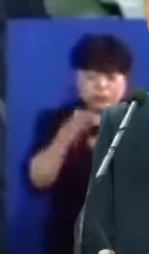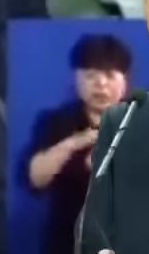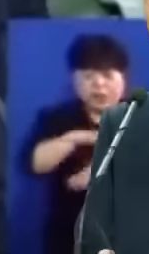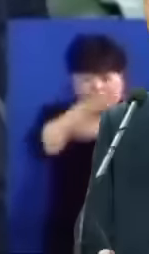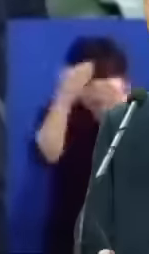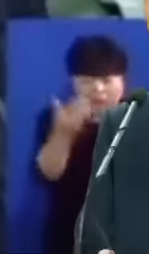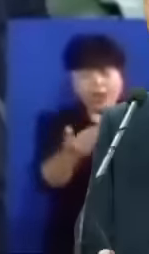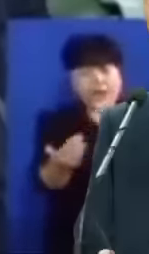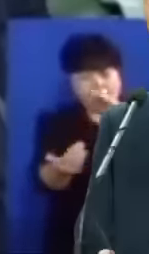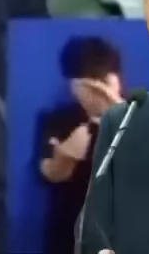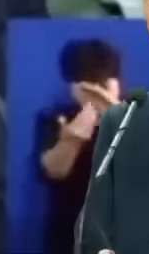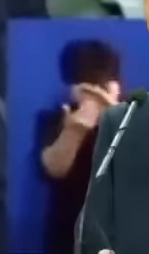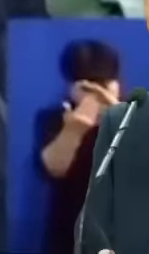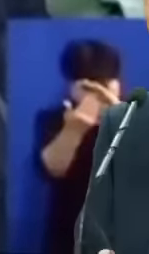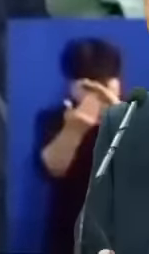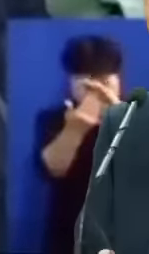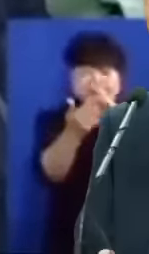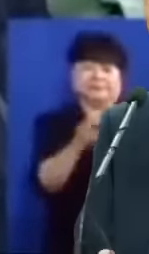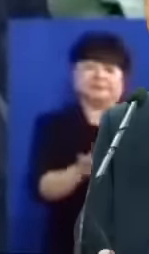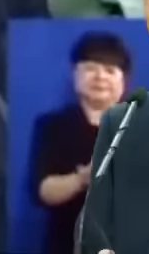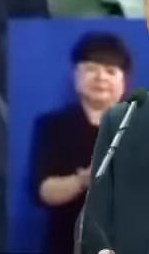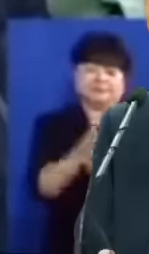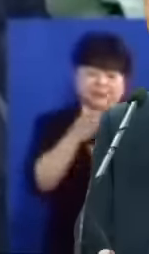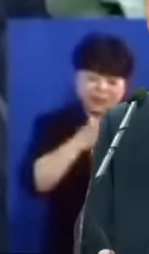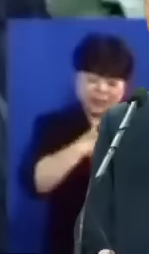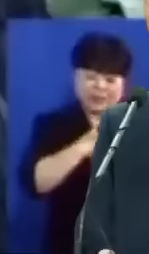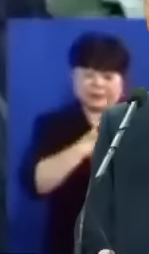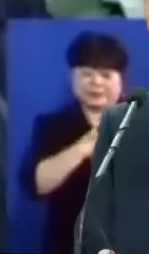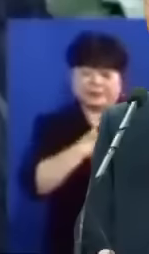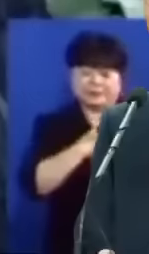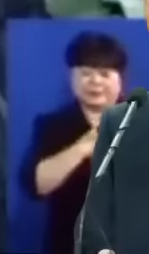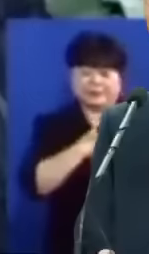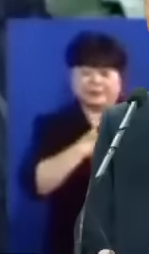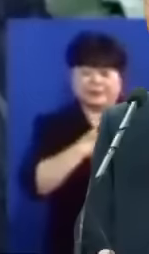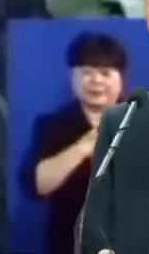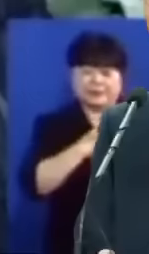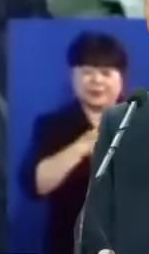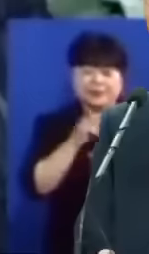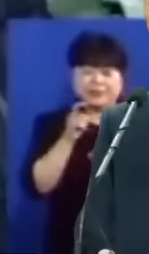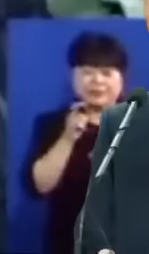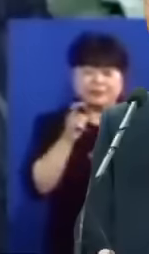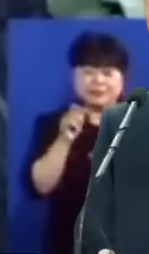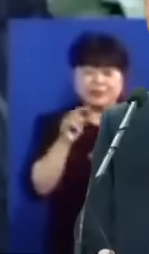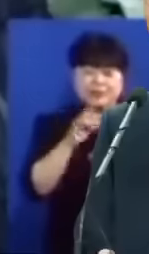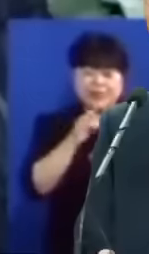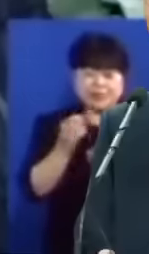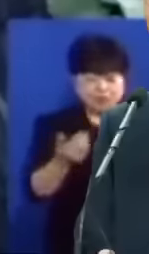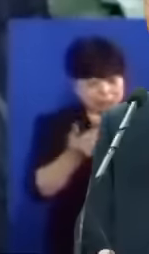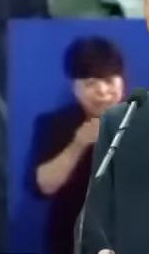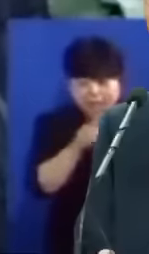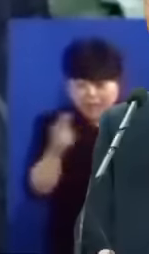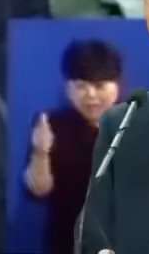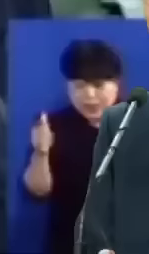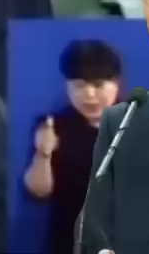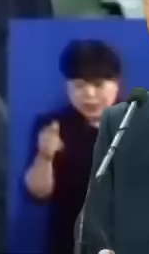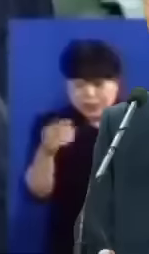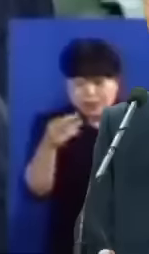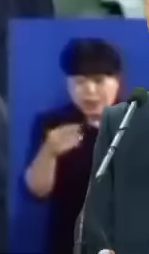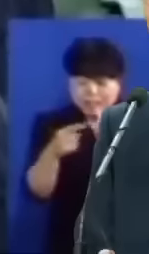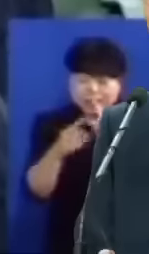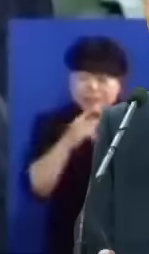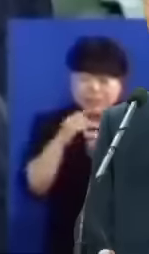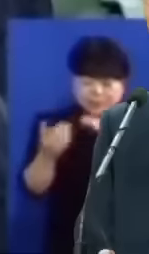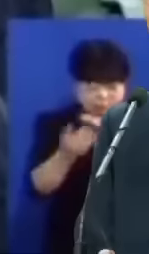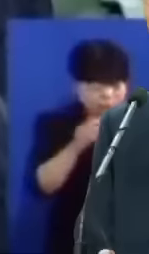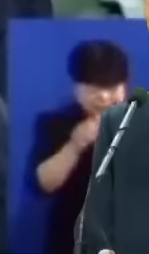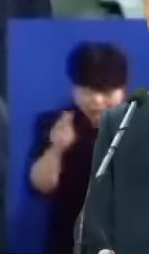다 이루었다 했습니다. 내가 10%만 이루었다, 내가 3분의 1만